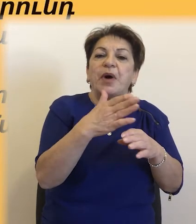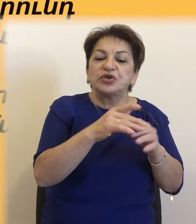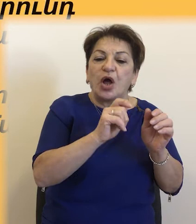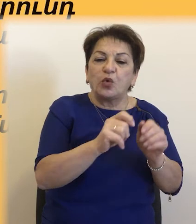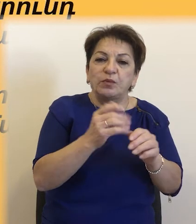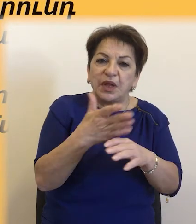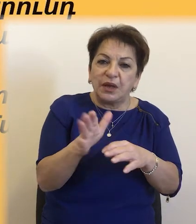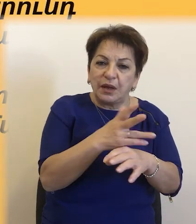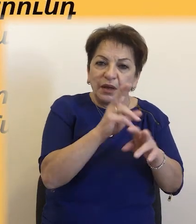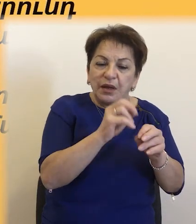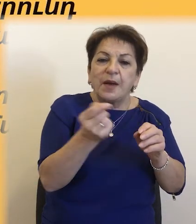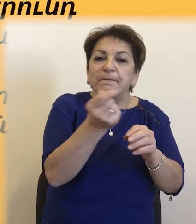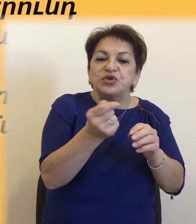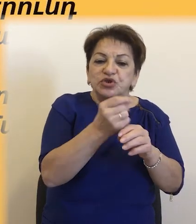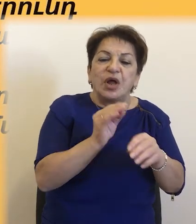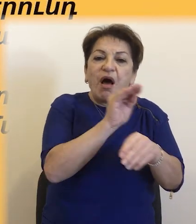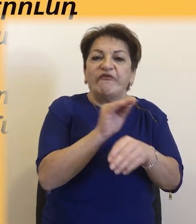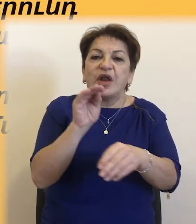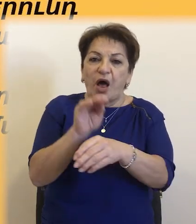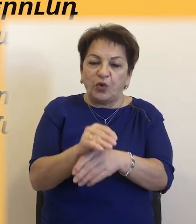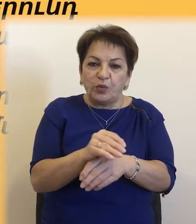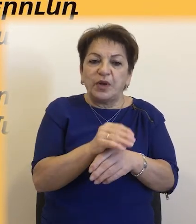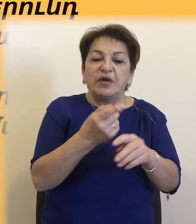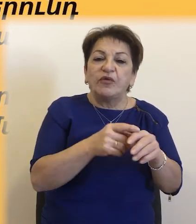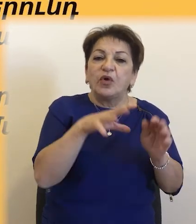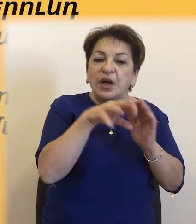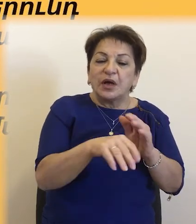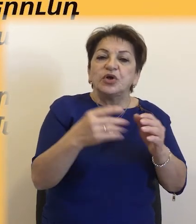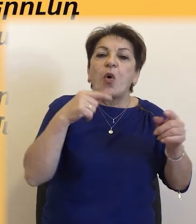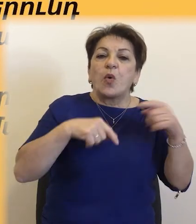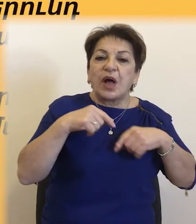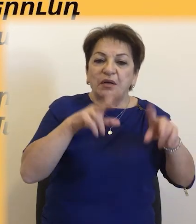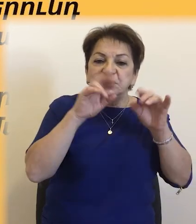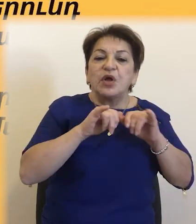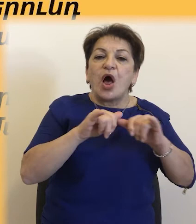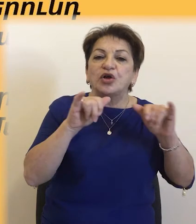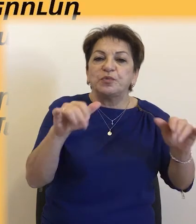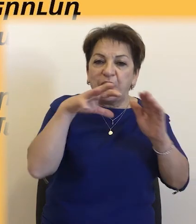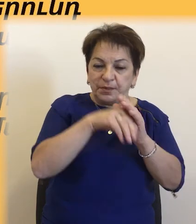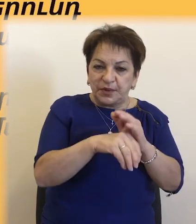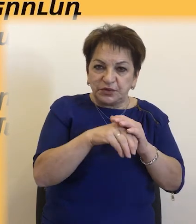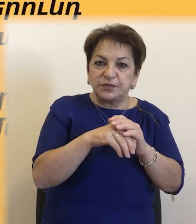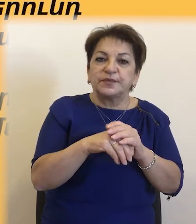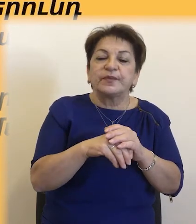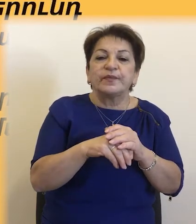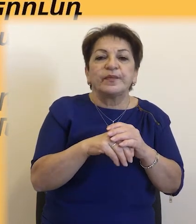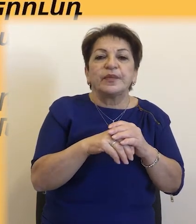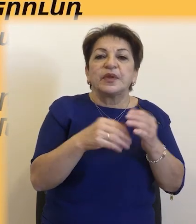բաժանումների հետևանքով բջիջների թիվ նավելանում է, որ նկած է որգանիզմների աջման գործ